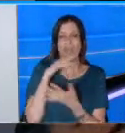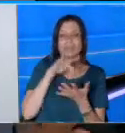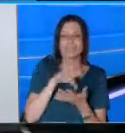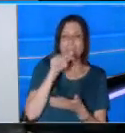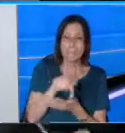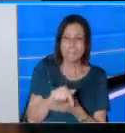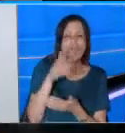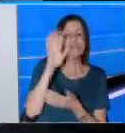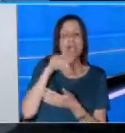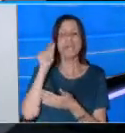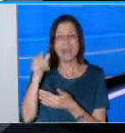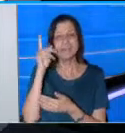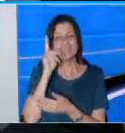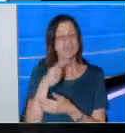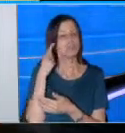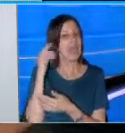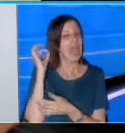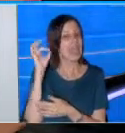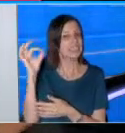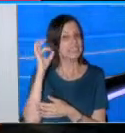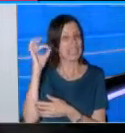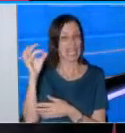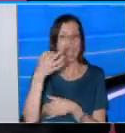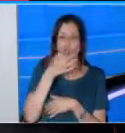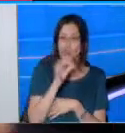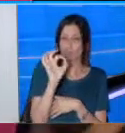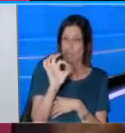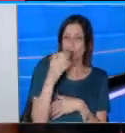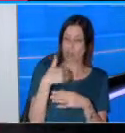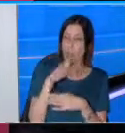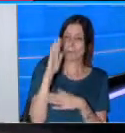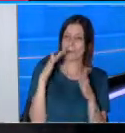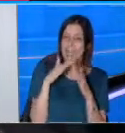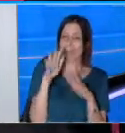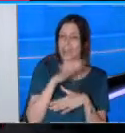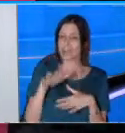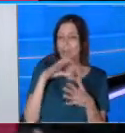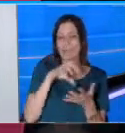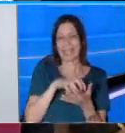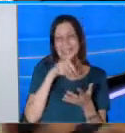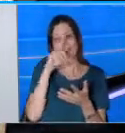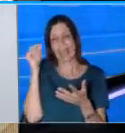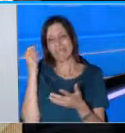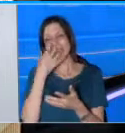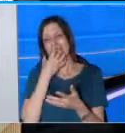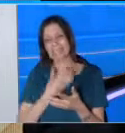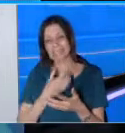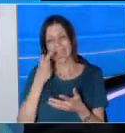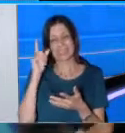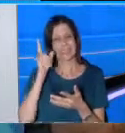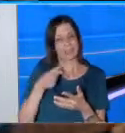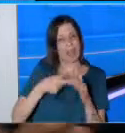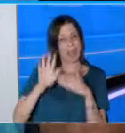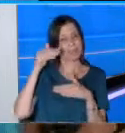וצריכים גם הם בישמע הזקה ביישוב שלהם, שרובם גרים באזור המרכז, תל אביב, הרצליה, לרדת